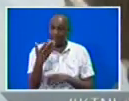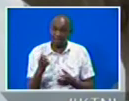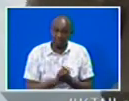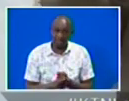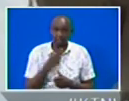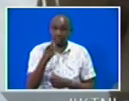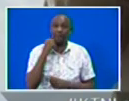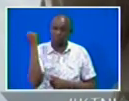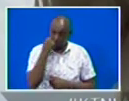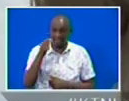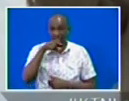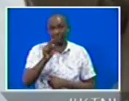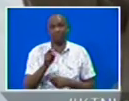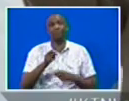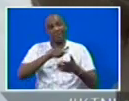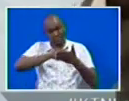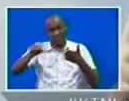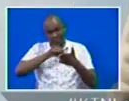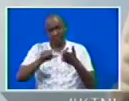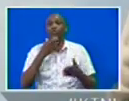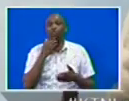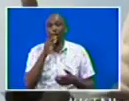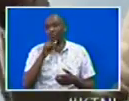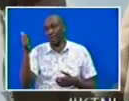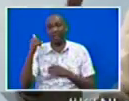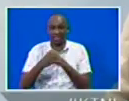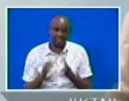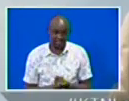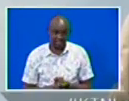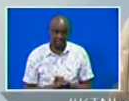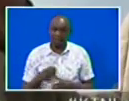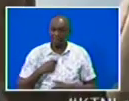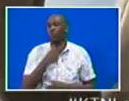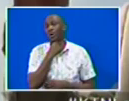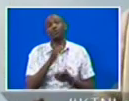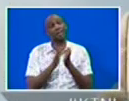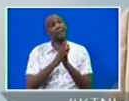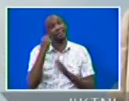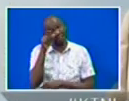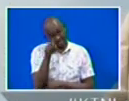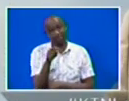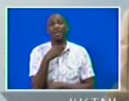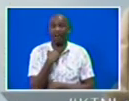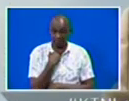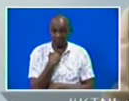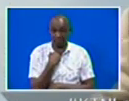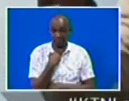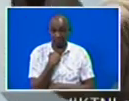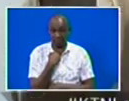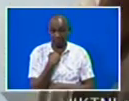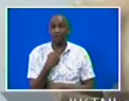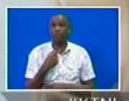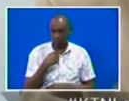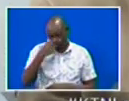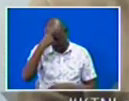Mumias ndio imeagiza sukari kutoka nje. Mimi nilikuwa nataka kuwa rais, na bado nina hiyo nia. Weta